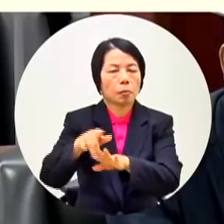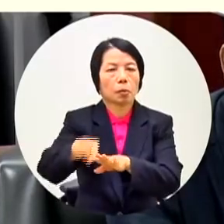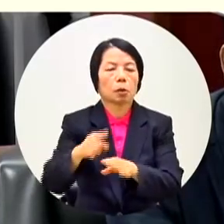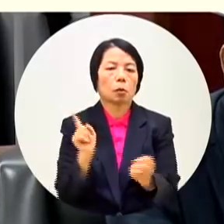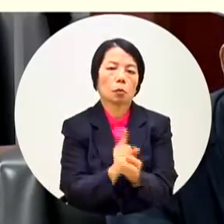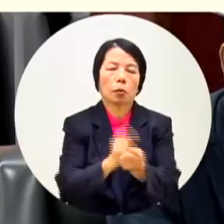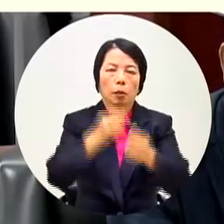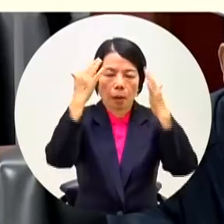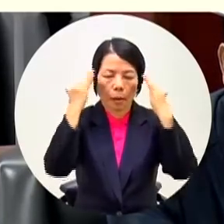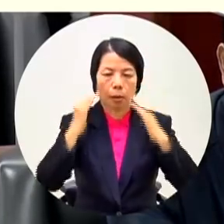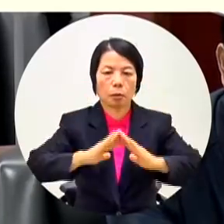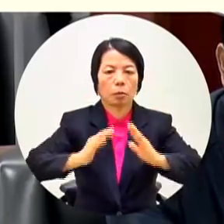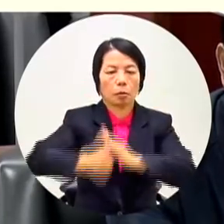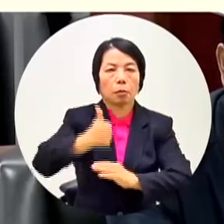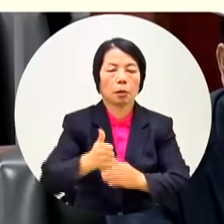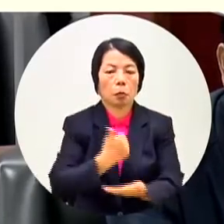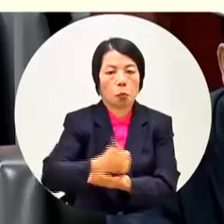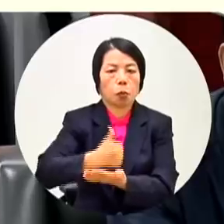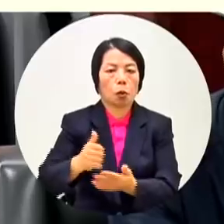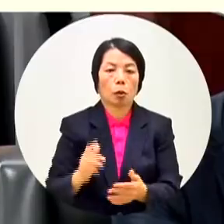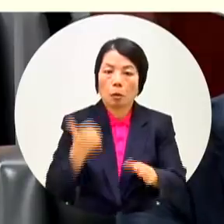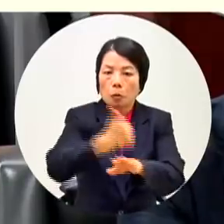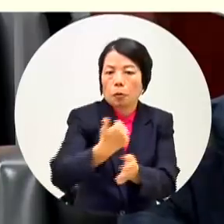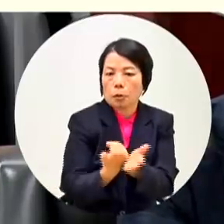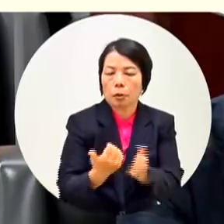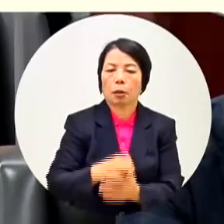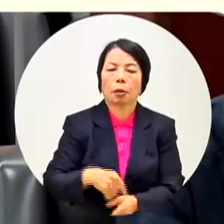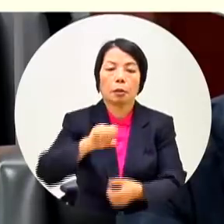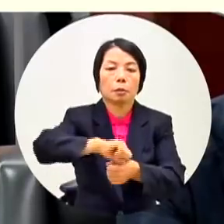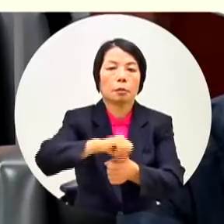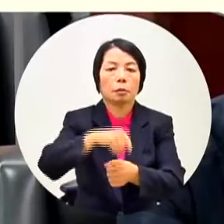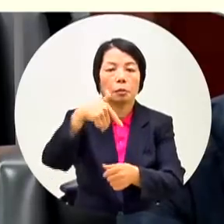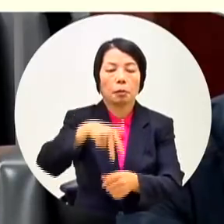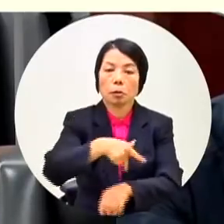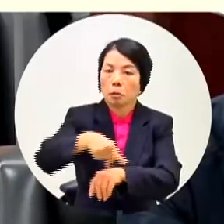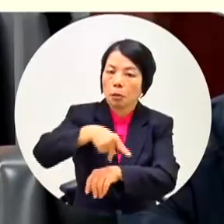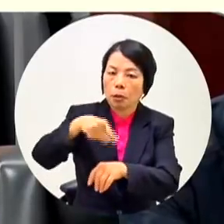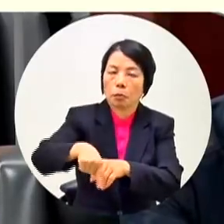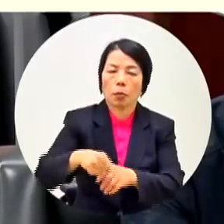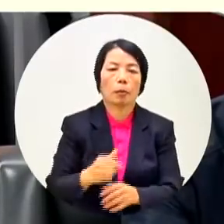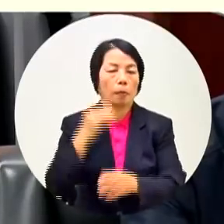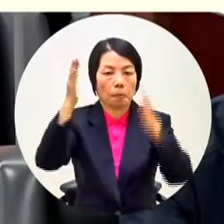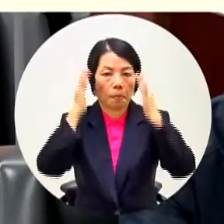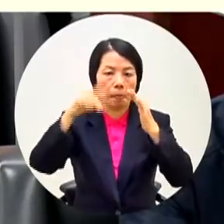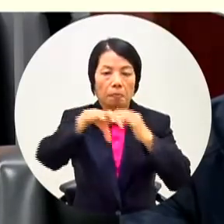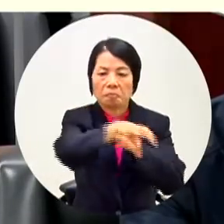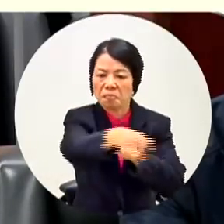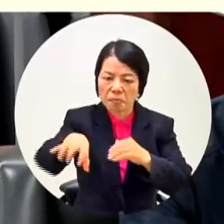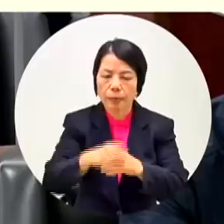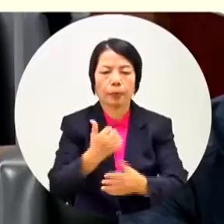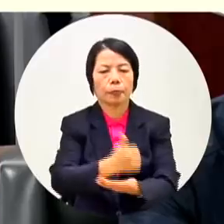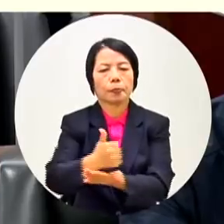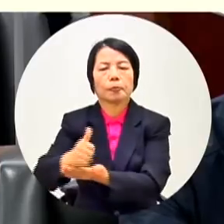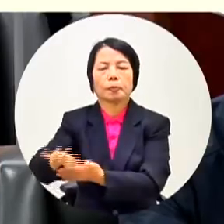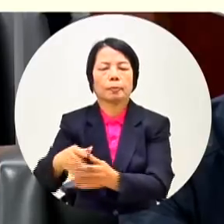之前哦，到新加坡、到马来西亚哦，如何拓展外销，当然是我们首要。农民要的